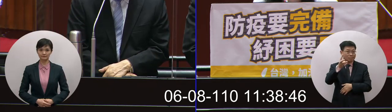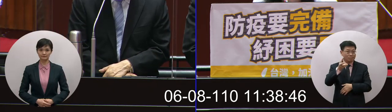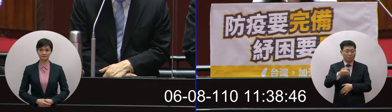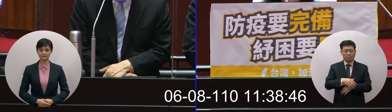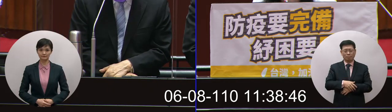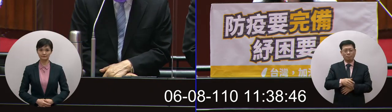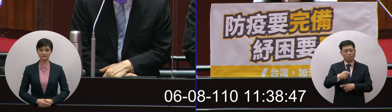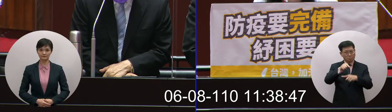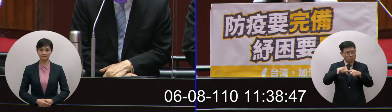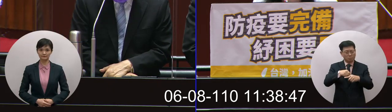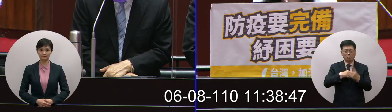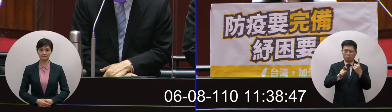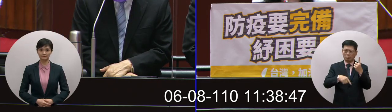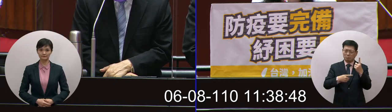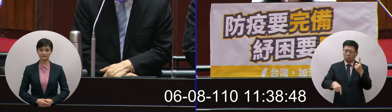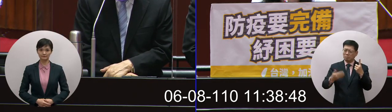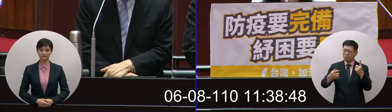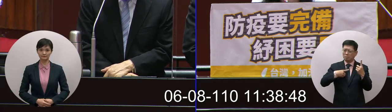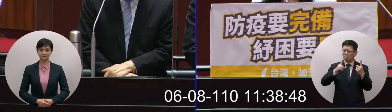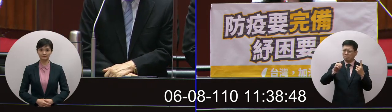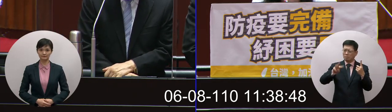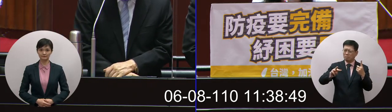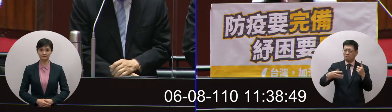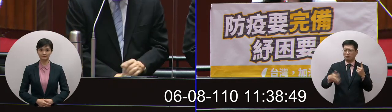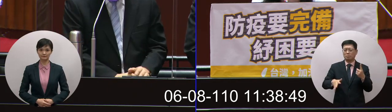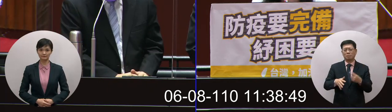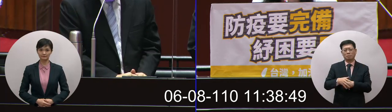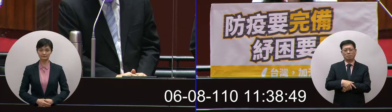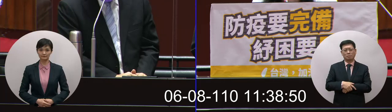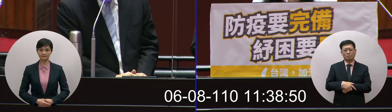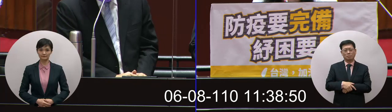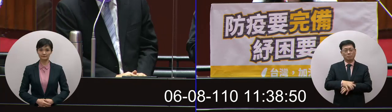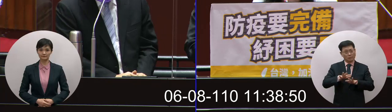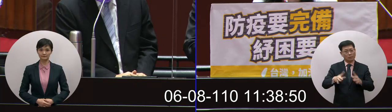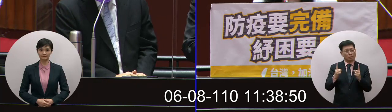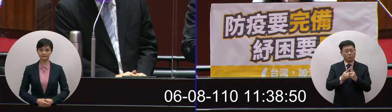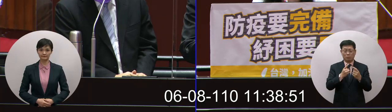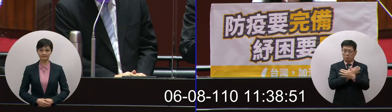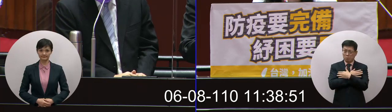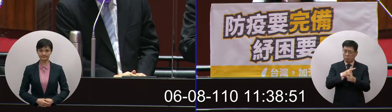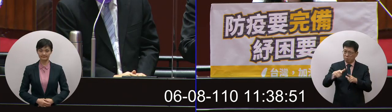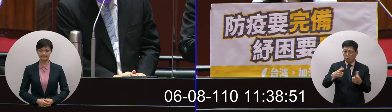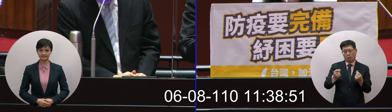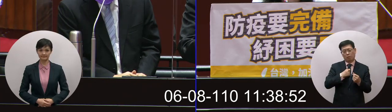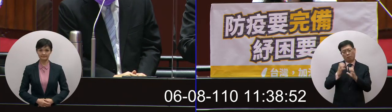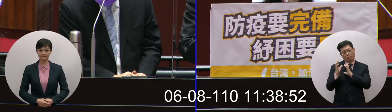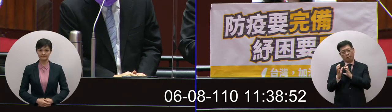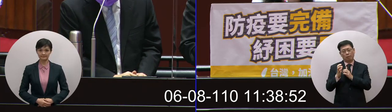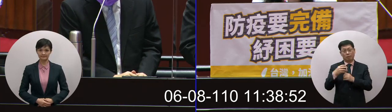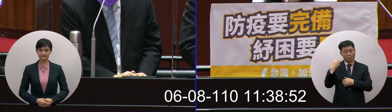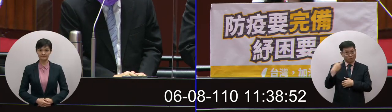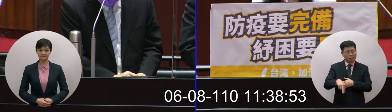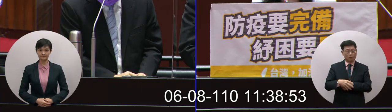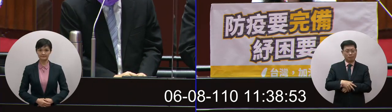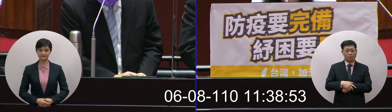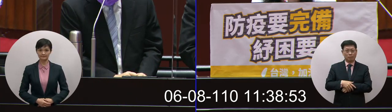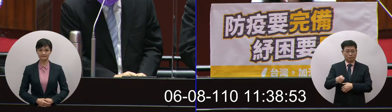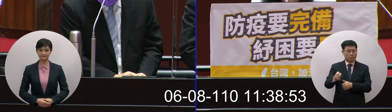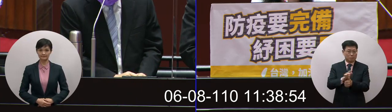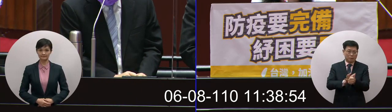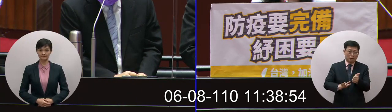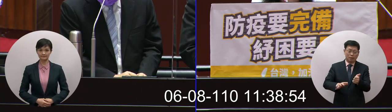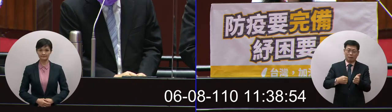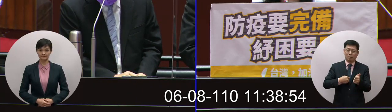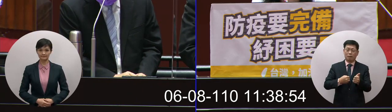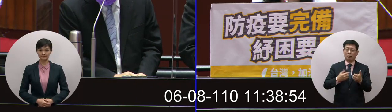也就是说平均下来一个老师只能补到10000多的部分给园方，所以对园方来说仍然非常的吃力。那同时也因为这样的情况